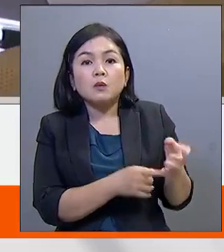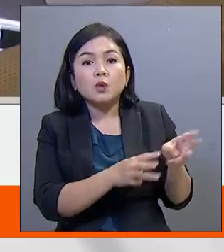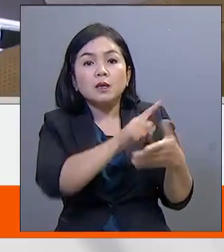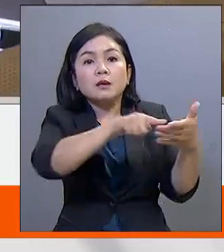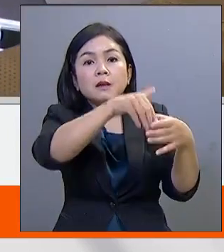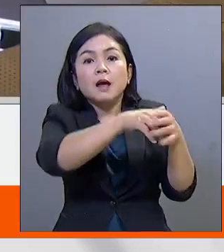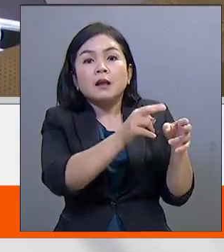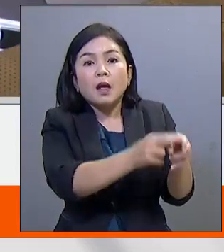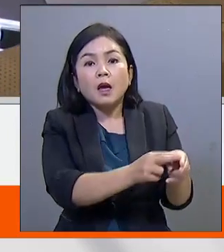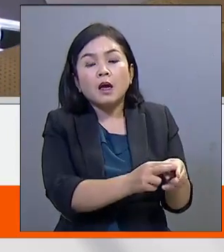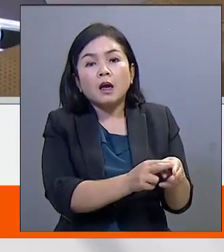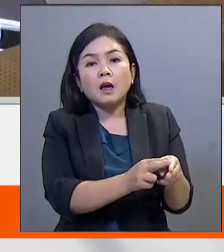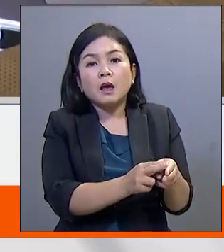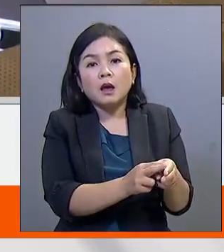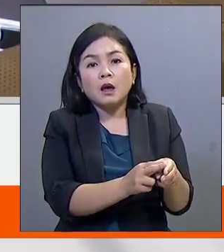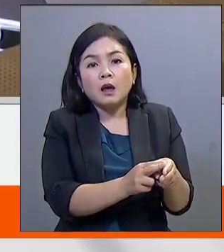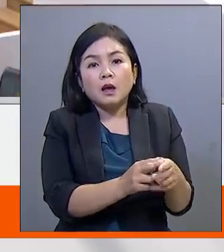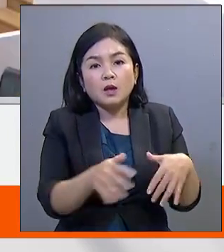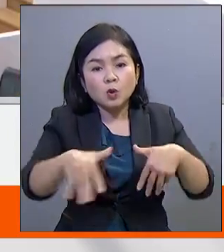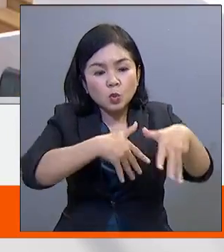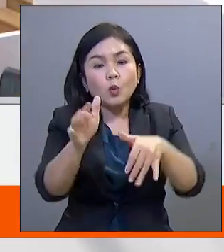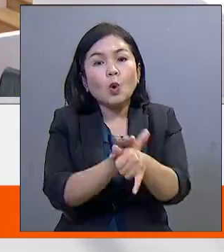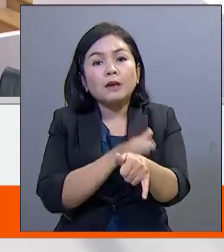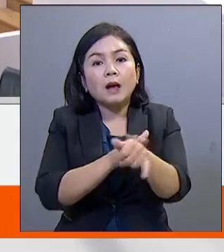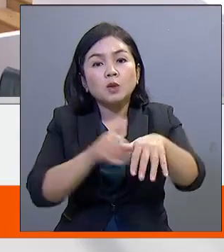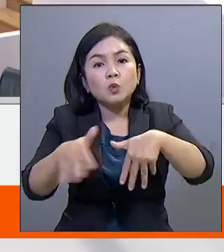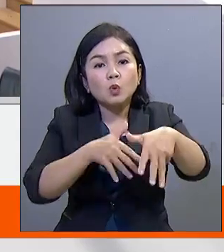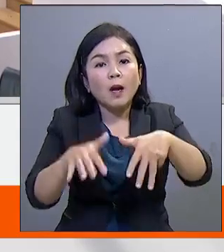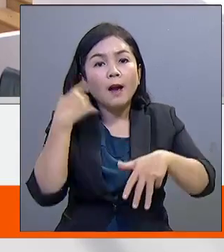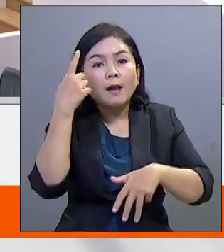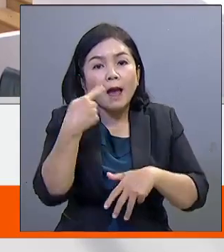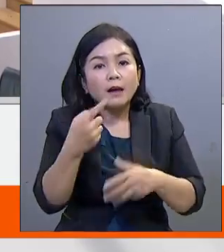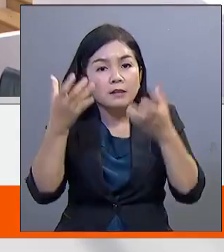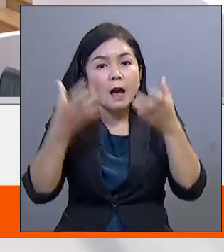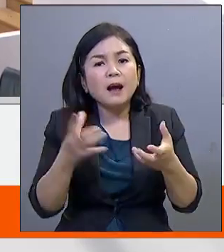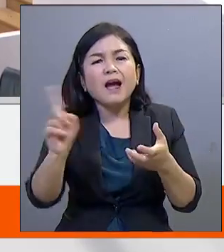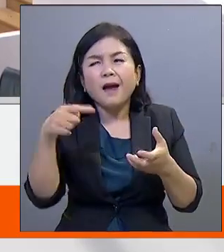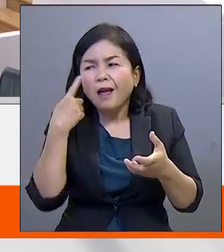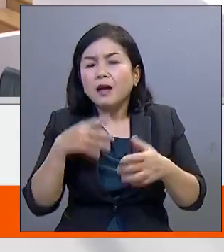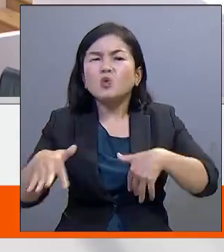ofชที่สุดใครเป็นคนรบ่หนทสุกไปใชน